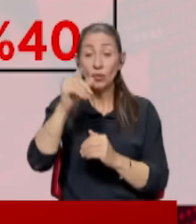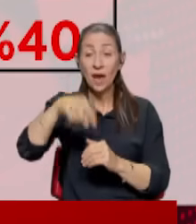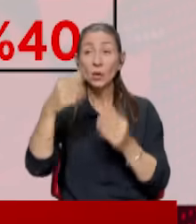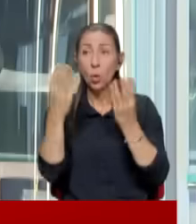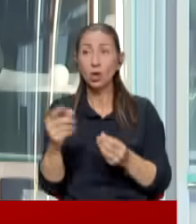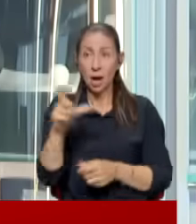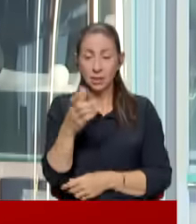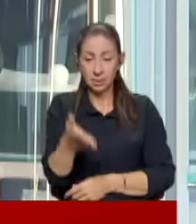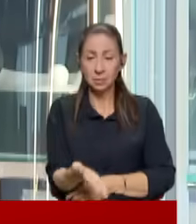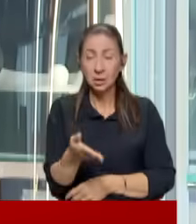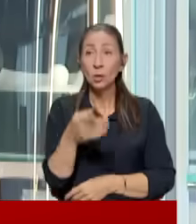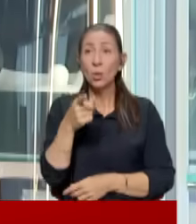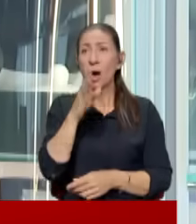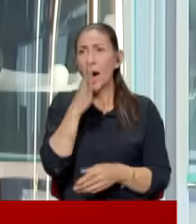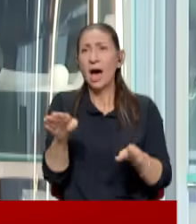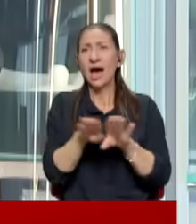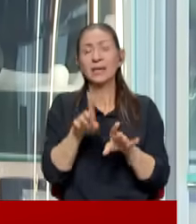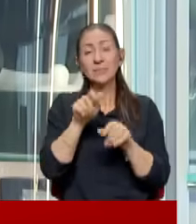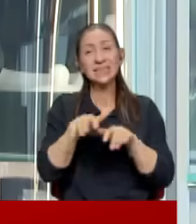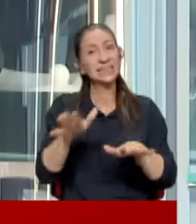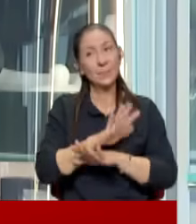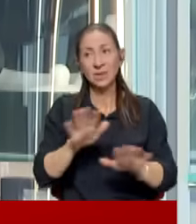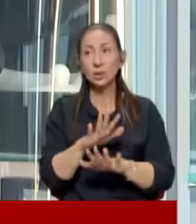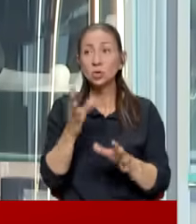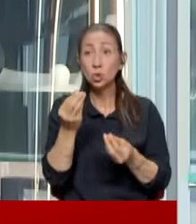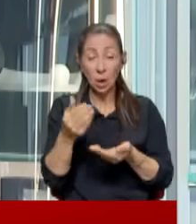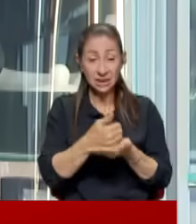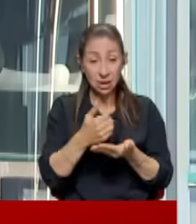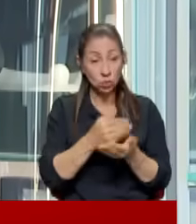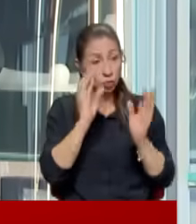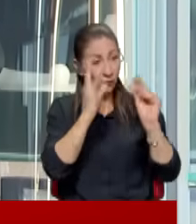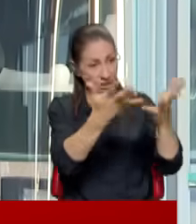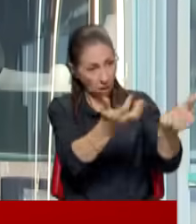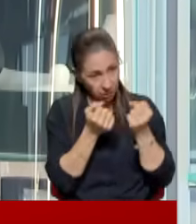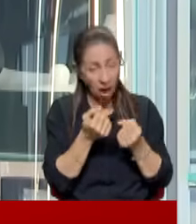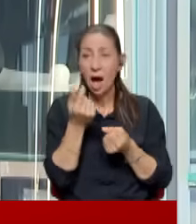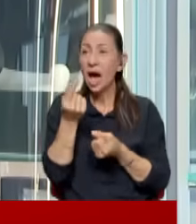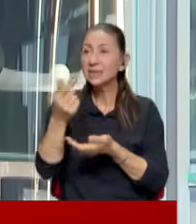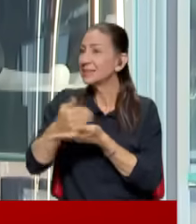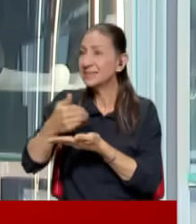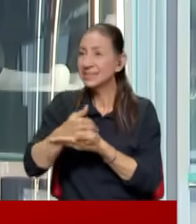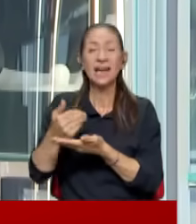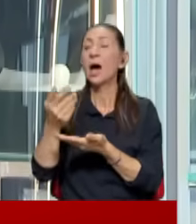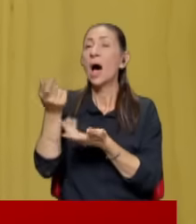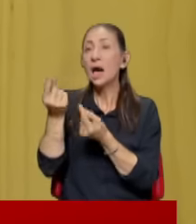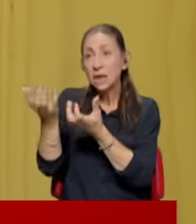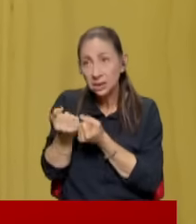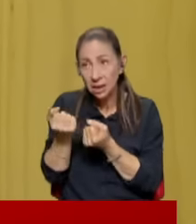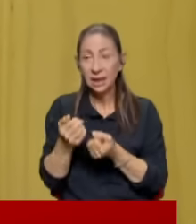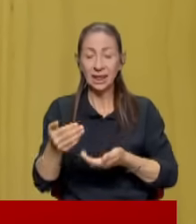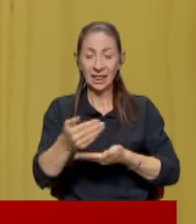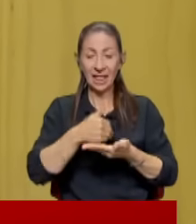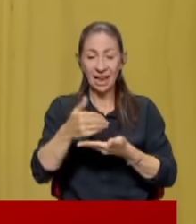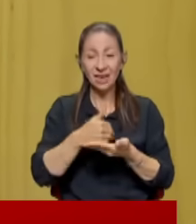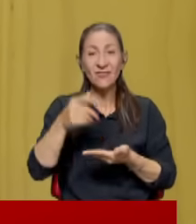dilimine girdiği ay. Bu adil bir vergi sistemi değil. Çok kazanandan çok alsınlar, az kazanandan az alsınlar. Gelir